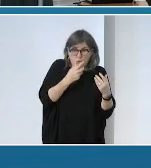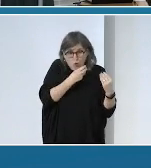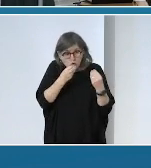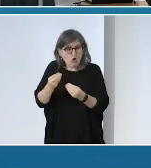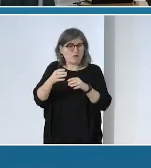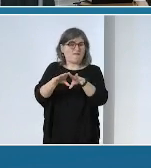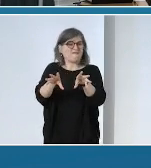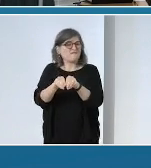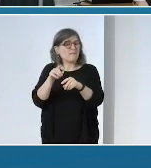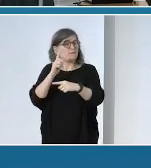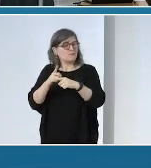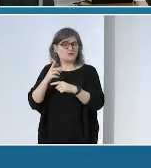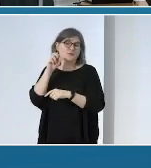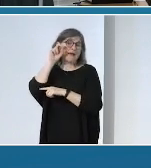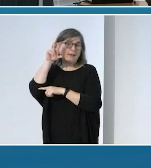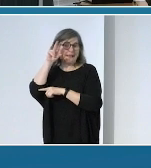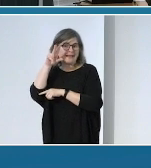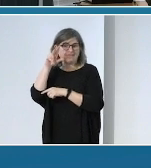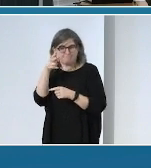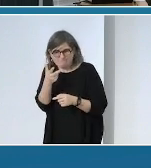l'accompagne au mieux dans son développement.